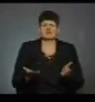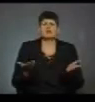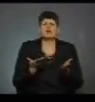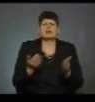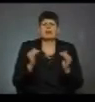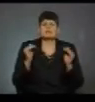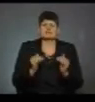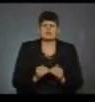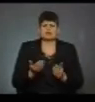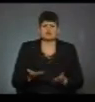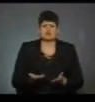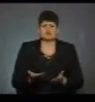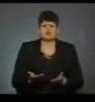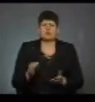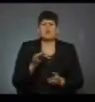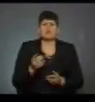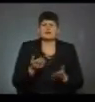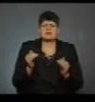будь ласка, скажіть.